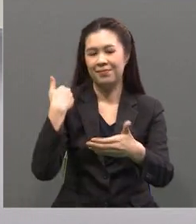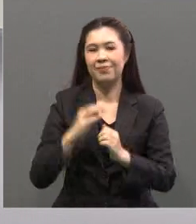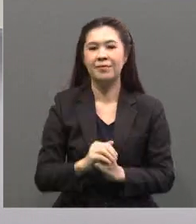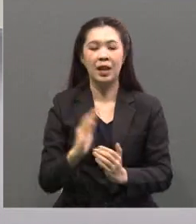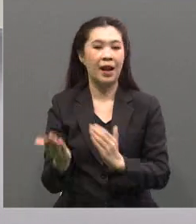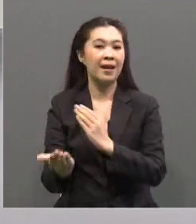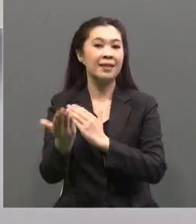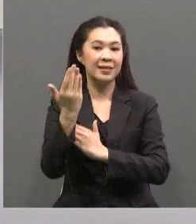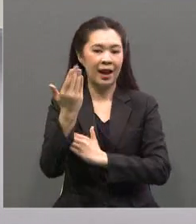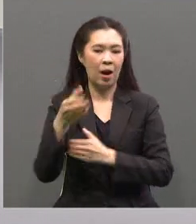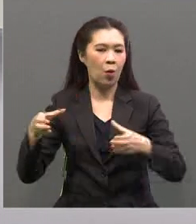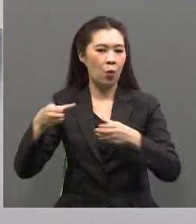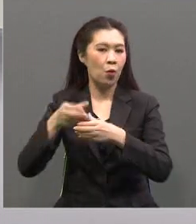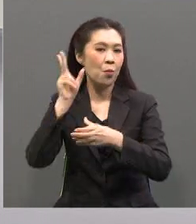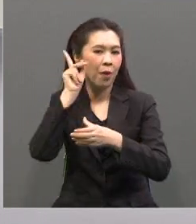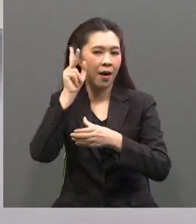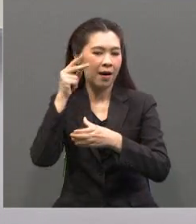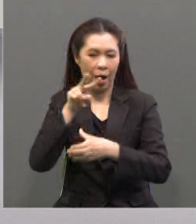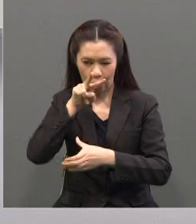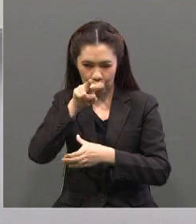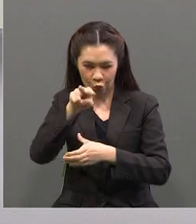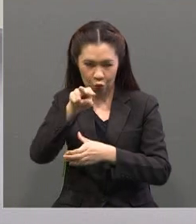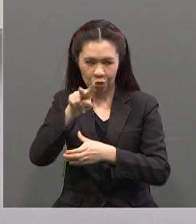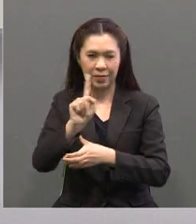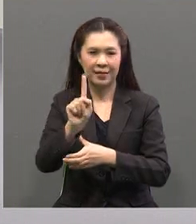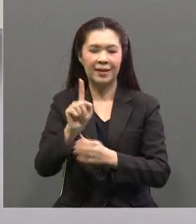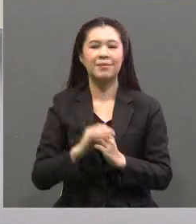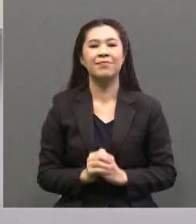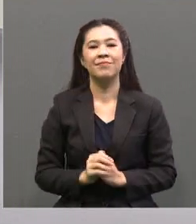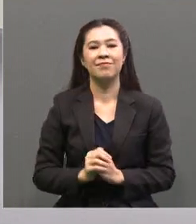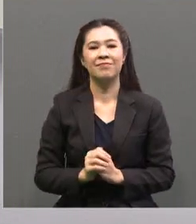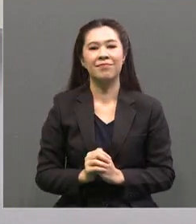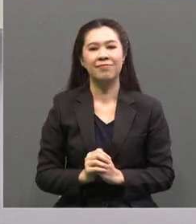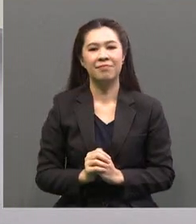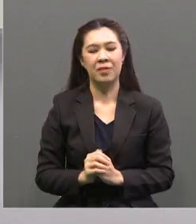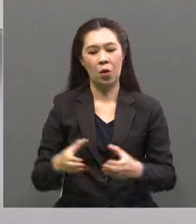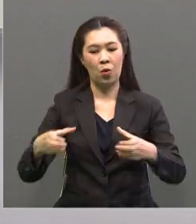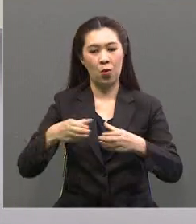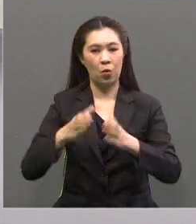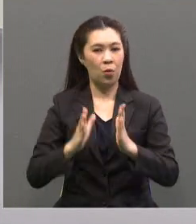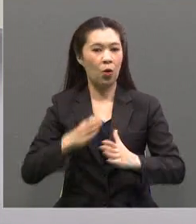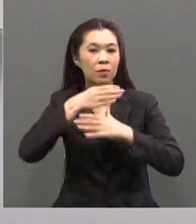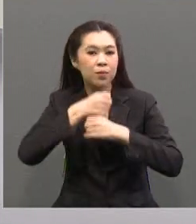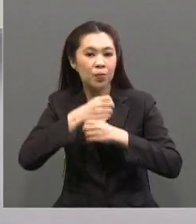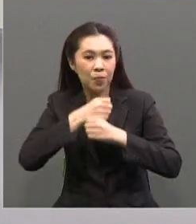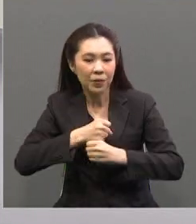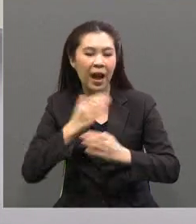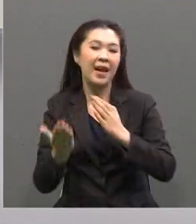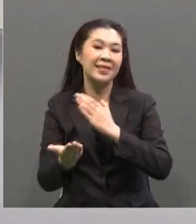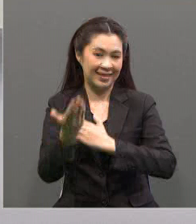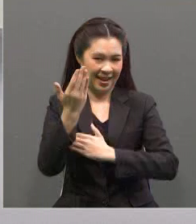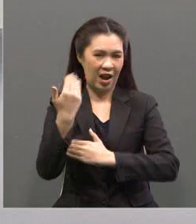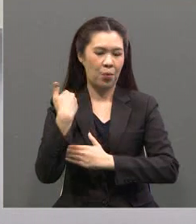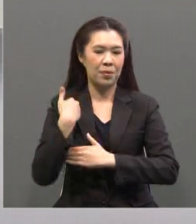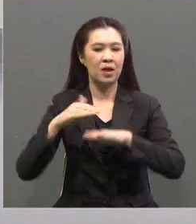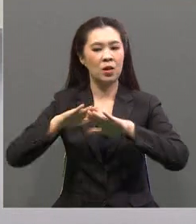เช้าเท่าที่ทีมข่าวสังเกตนะครับก็พบว่าส่วนใหญ่เนี่ยจะเป็นอย่างที่พี่พีชบอกก็คือกลุ่มผู้สูงอายุเข้ามากันแต่เช้าแล้วก็รวมไปถึง